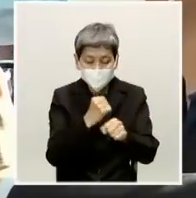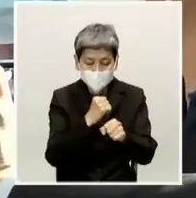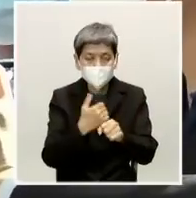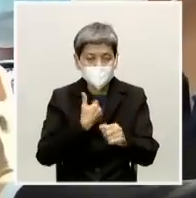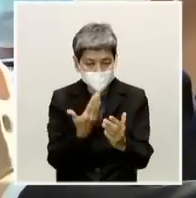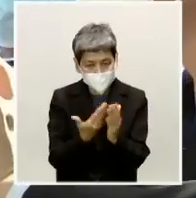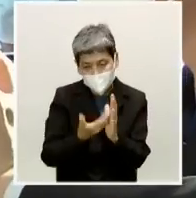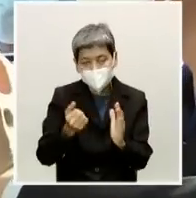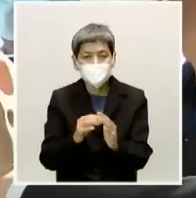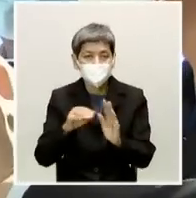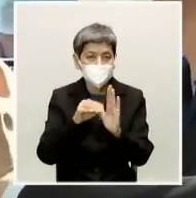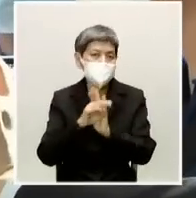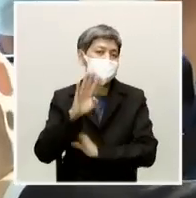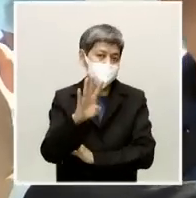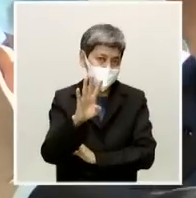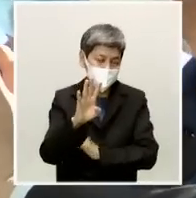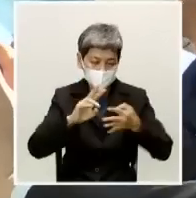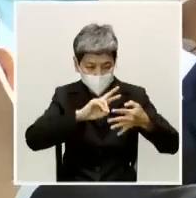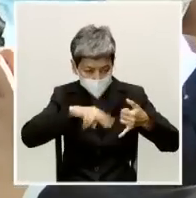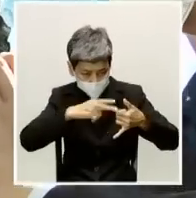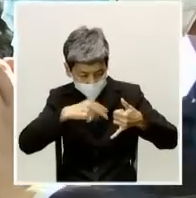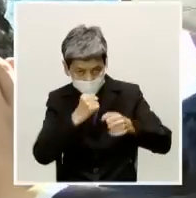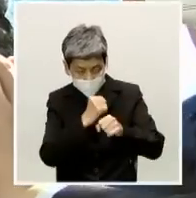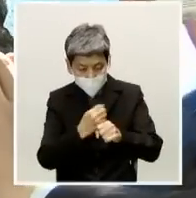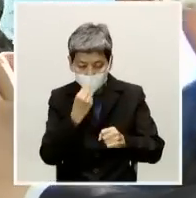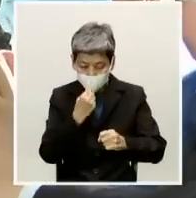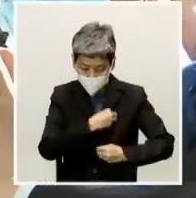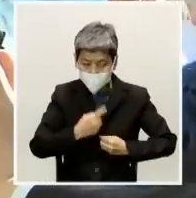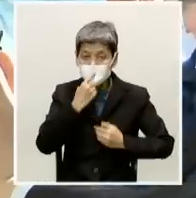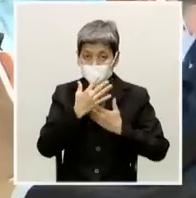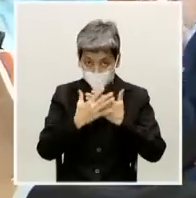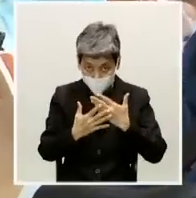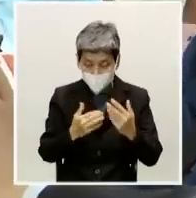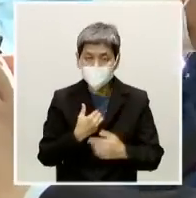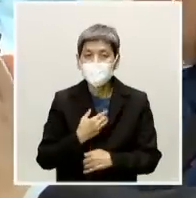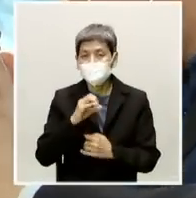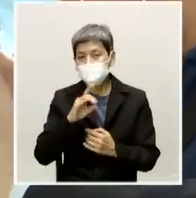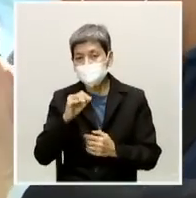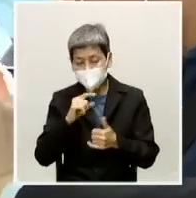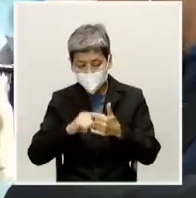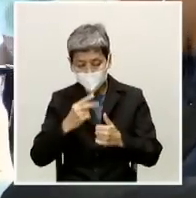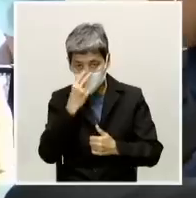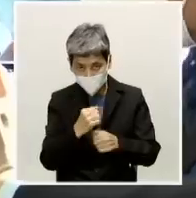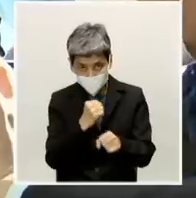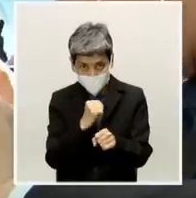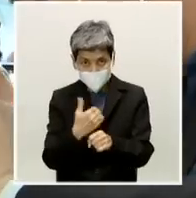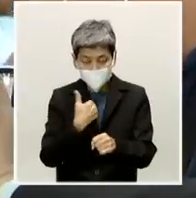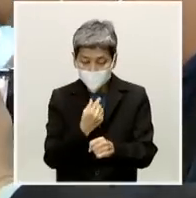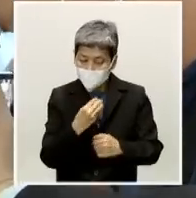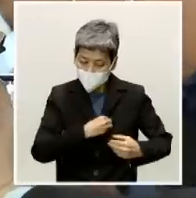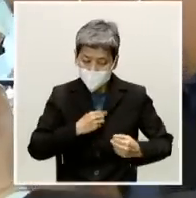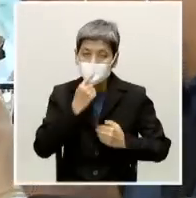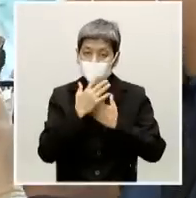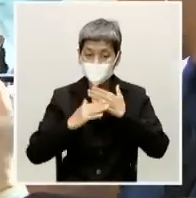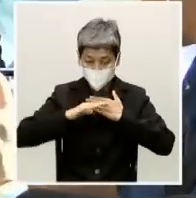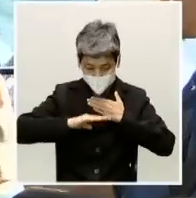การเบิกจ่าย4รายการทั้งการตรวจความสมบูรณ์ของเม็ดเลือดแดง CBC การตรวจวินิจฉัยภาวะเกล็ดเลือดต่ำ